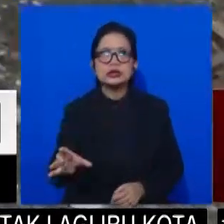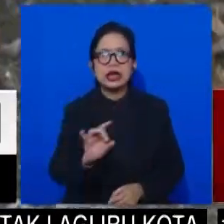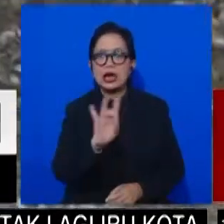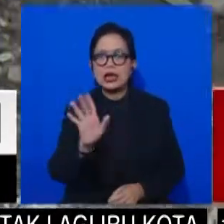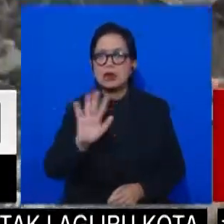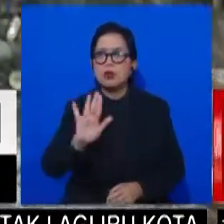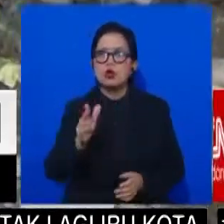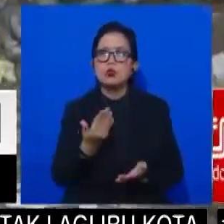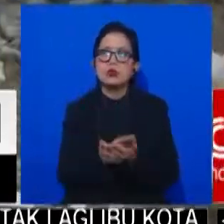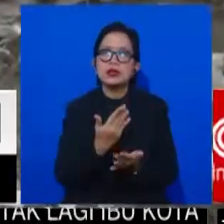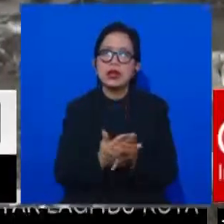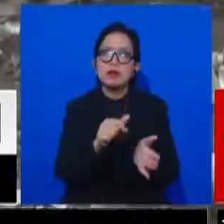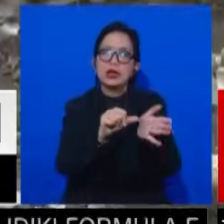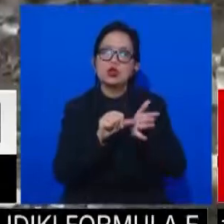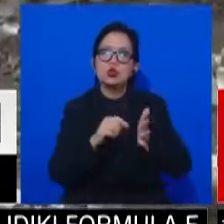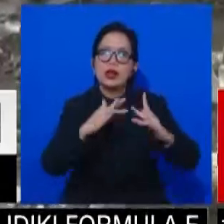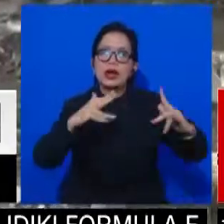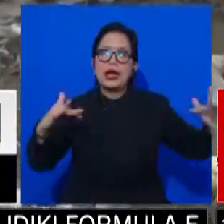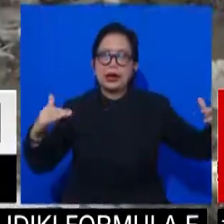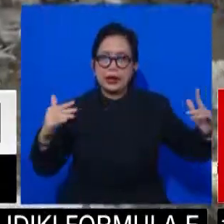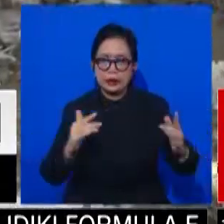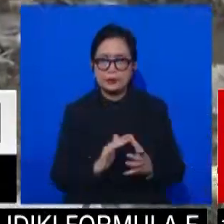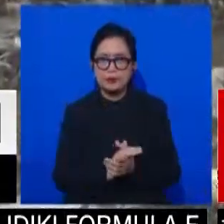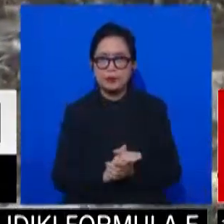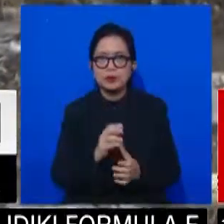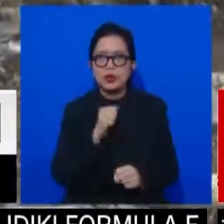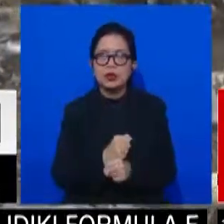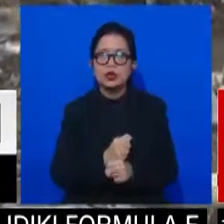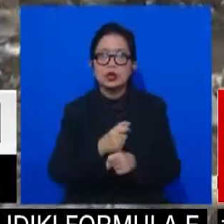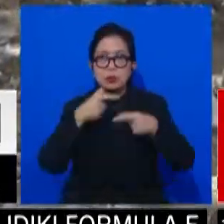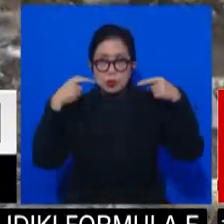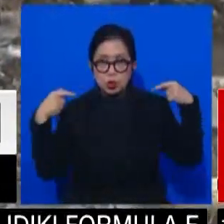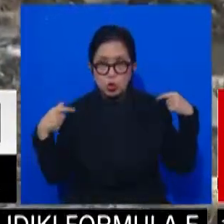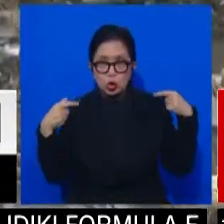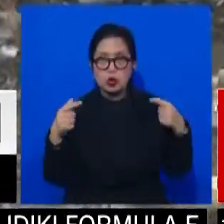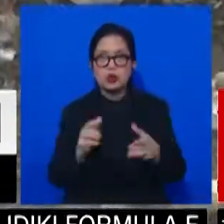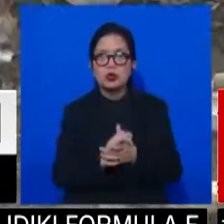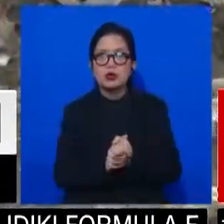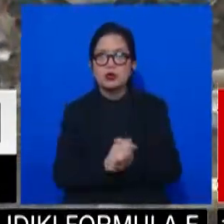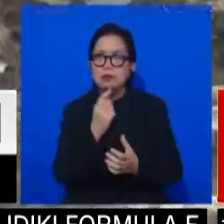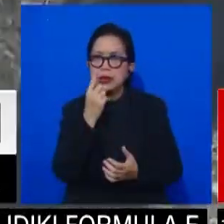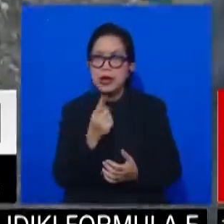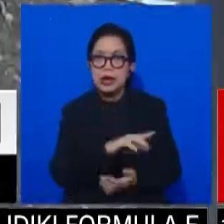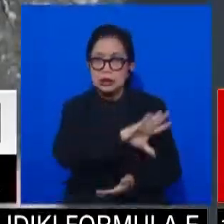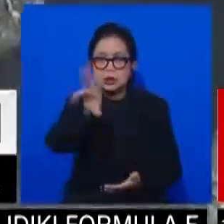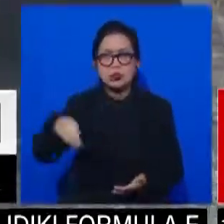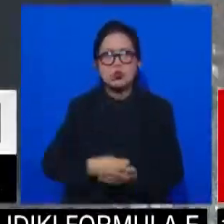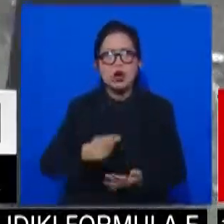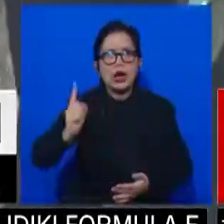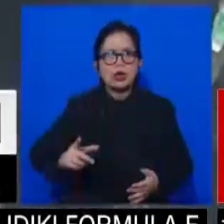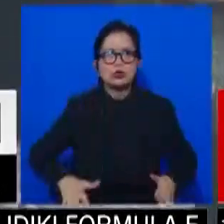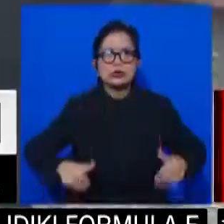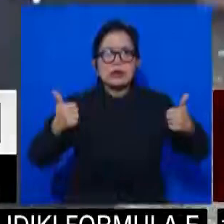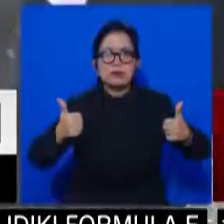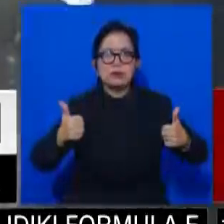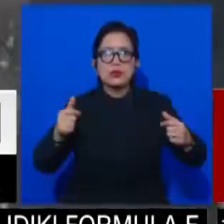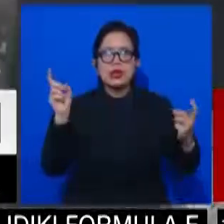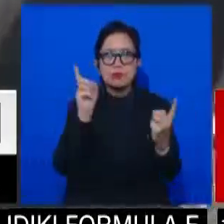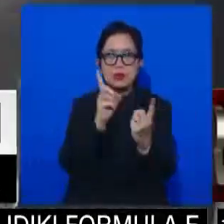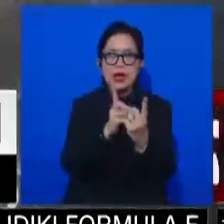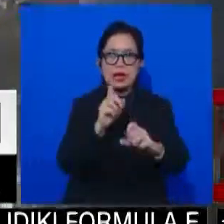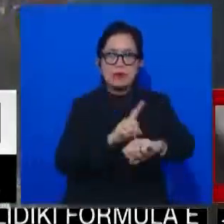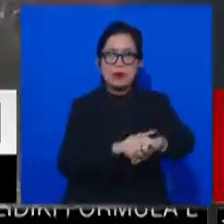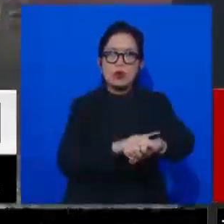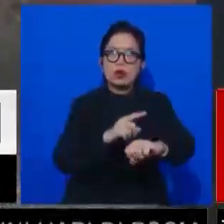air bersih. Gubernur Jawa Tengah Ganjar Pranowo pada Rabu siang meminta semua pihak siaga menghadapi musim kering panjang yang